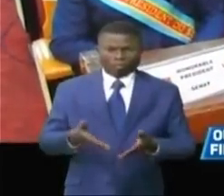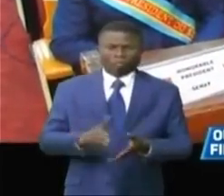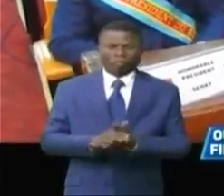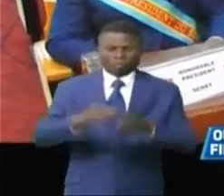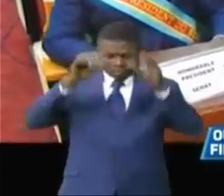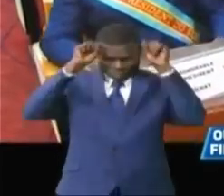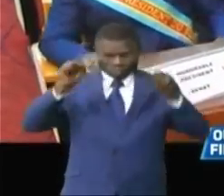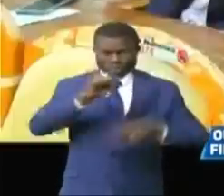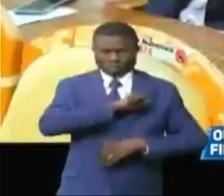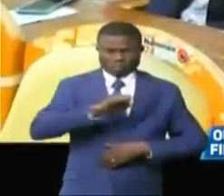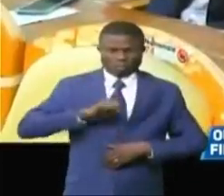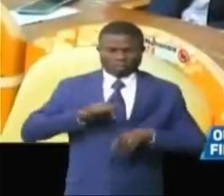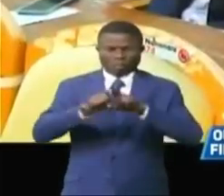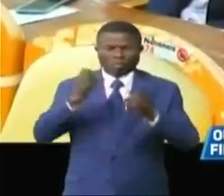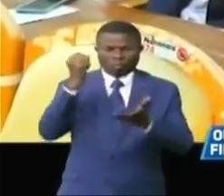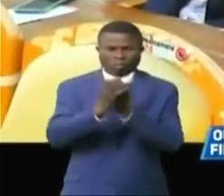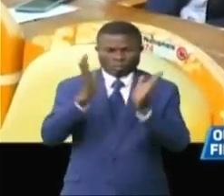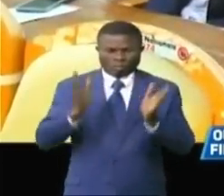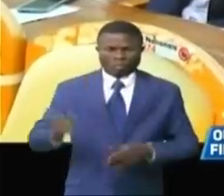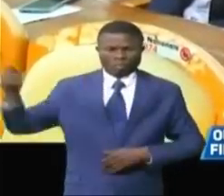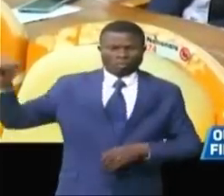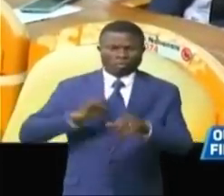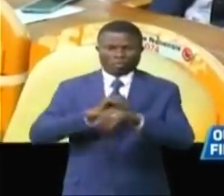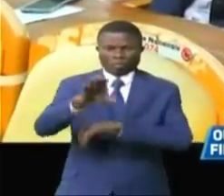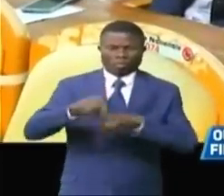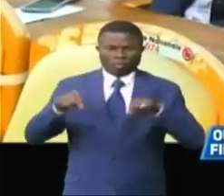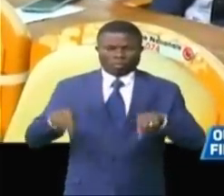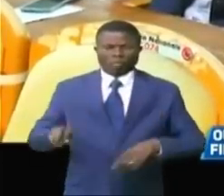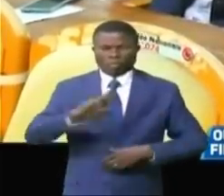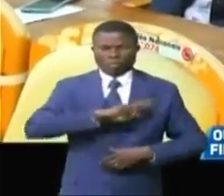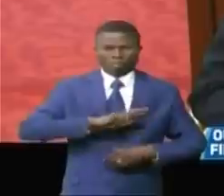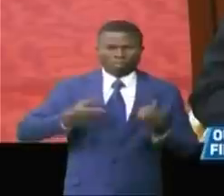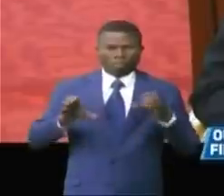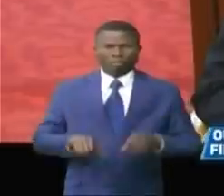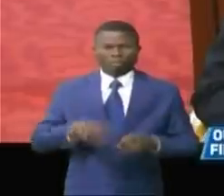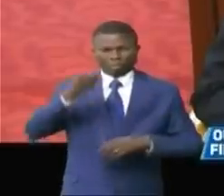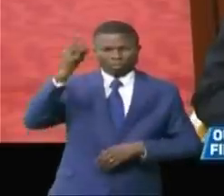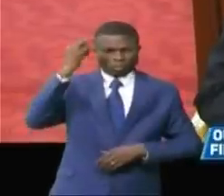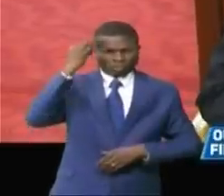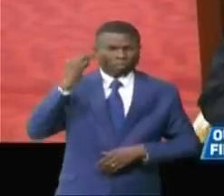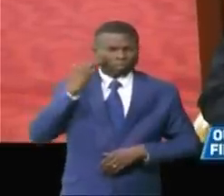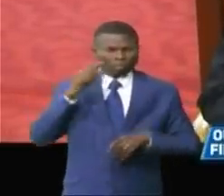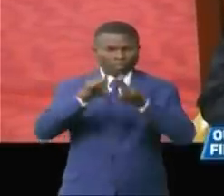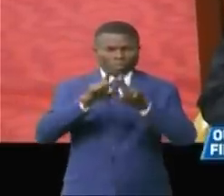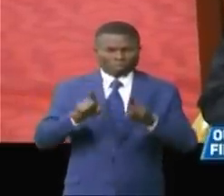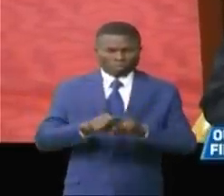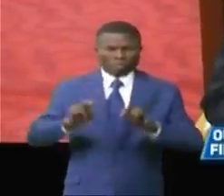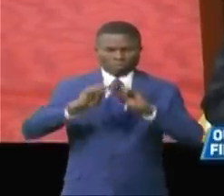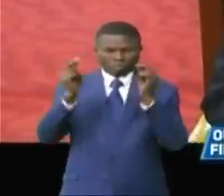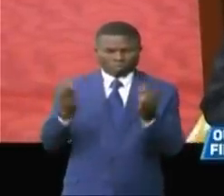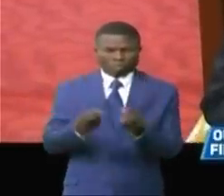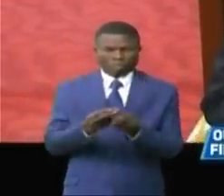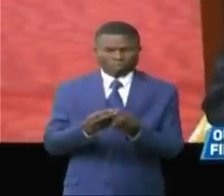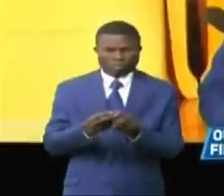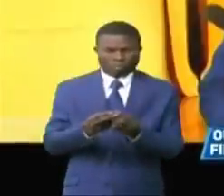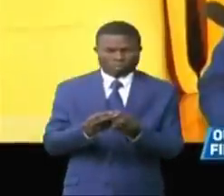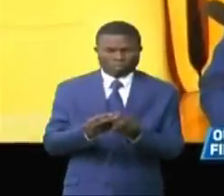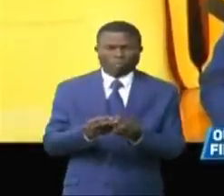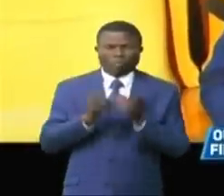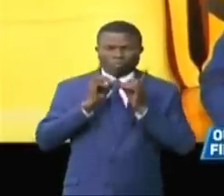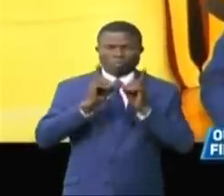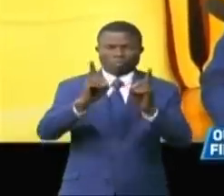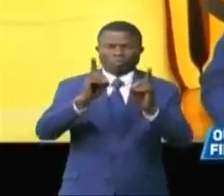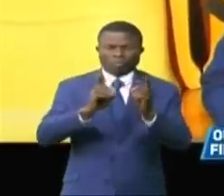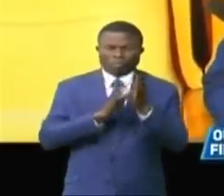Sénat, des ambassadeurs accrédités en République démocratique du Congo, du Premier ministre et des corps constitués, a fait un discours